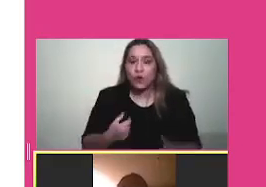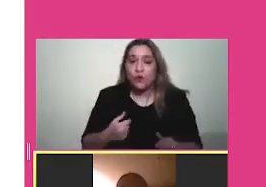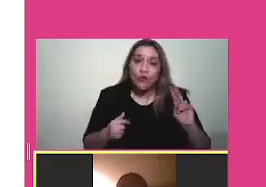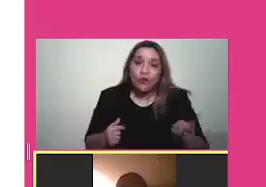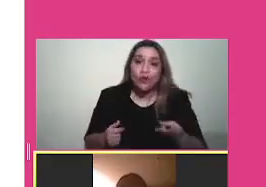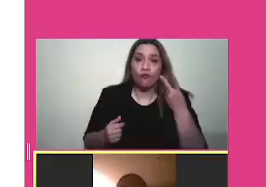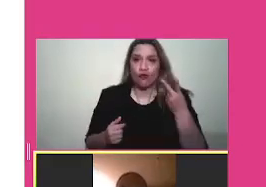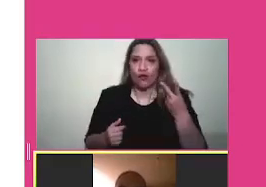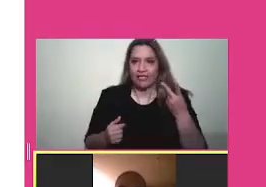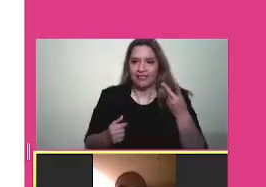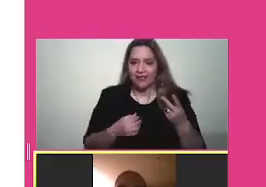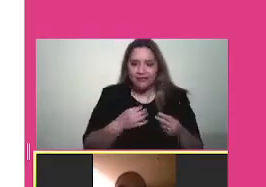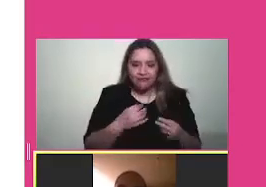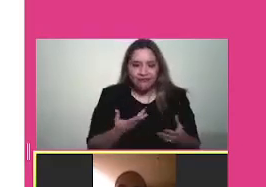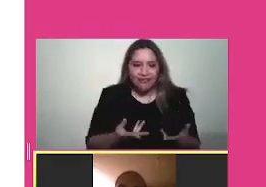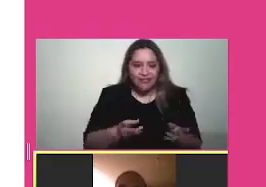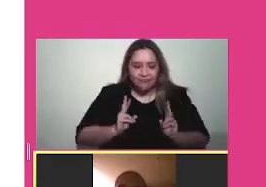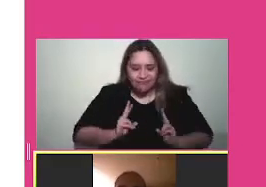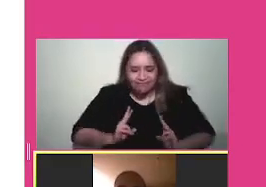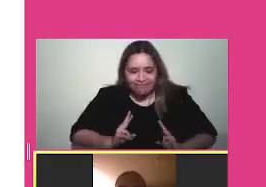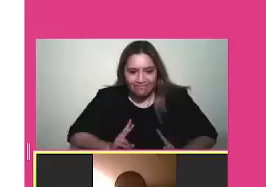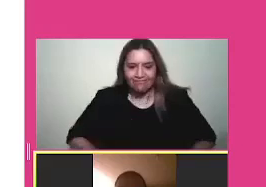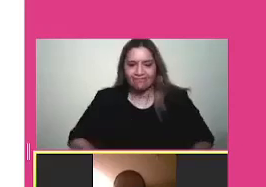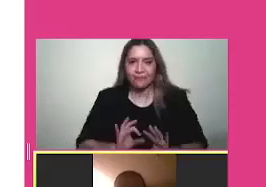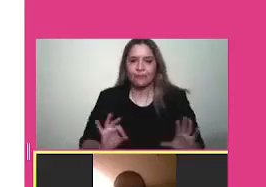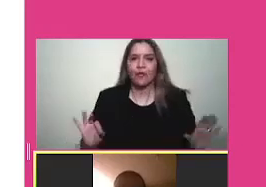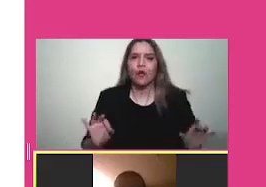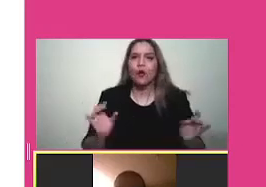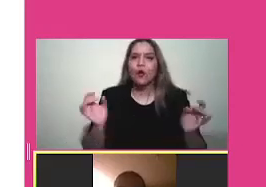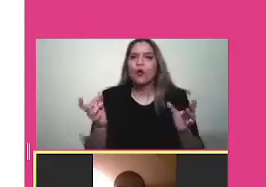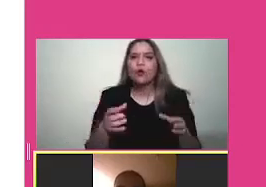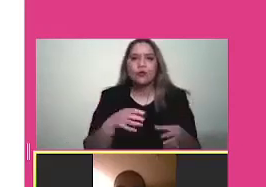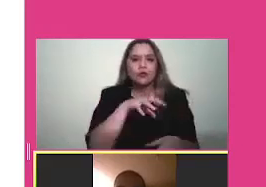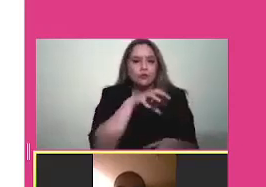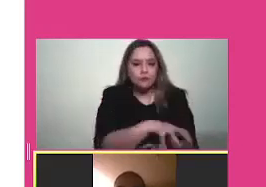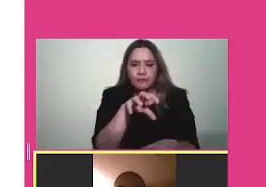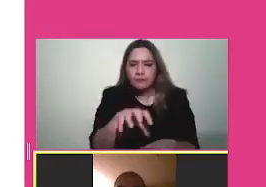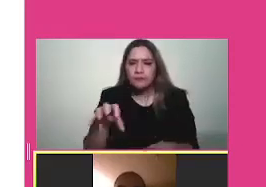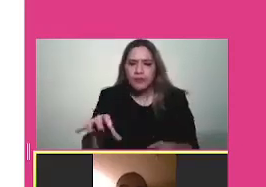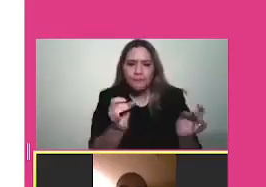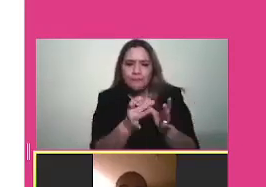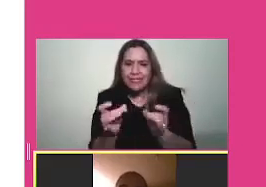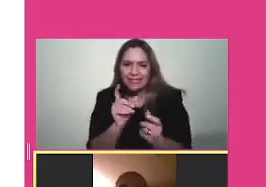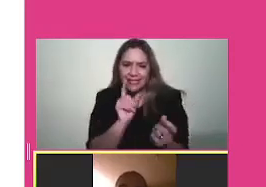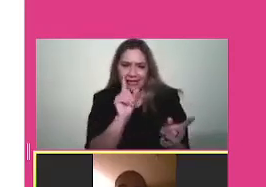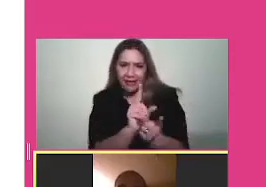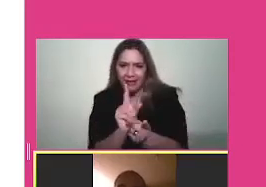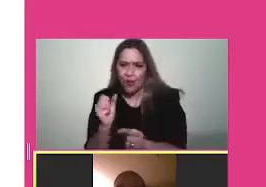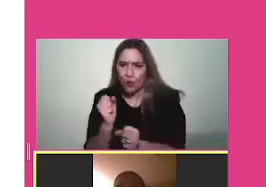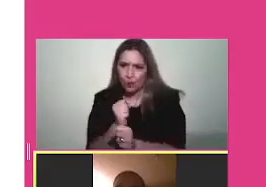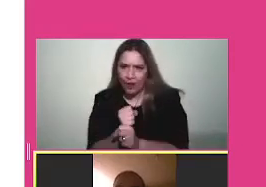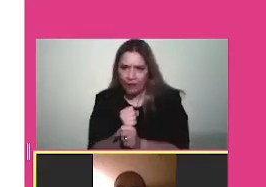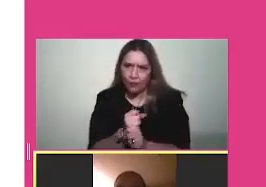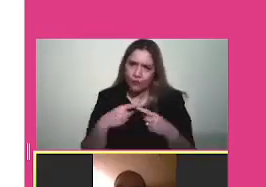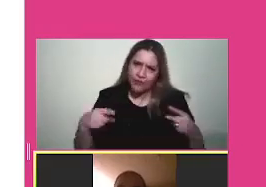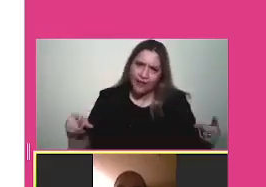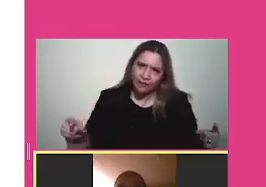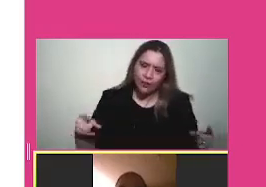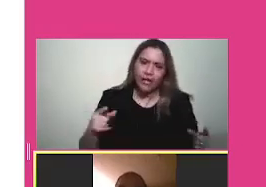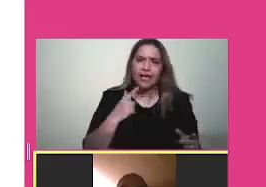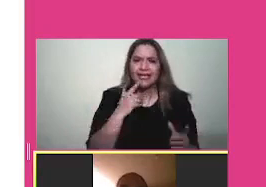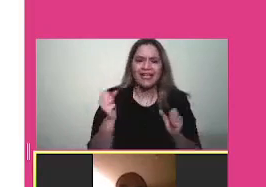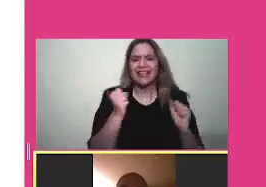ασχολούμαι με πολλά περιστατικά διαφόρων έτσι, δυσκολιών ή διαταραχών, όπως ορίζονται